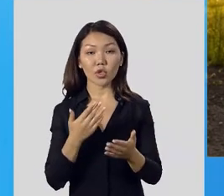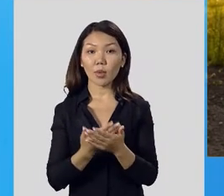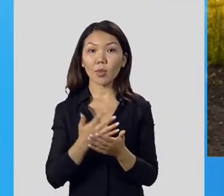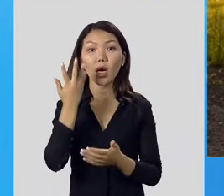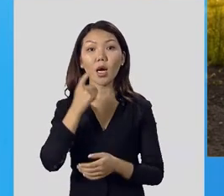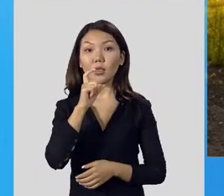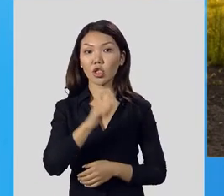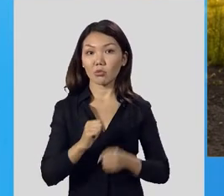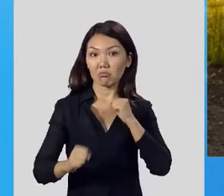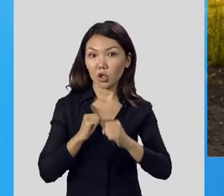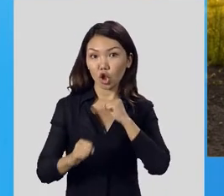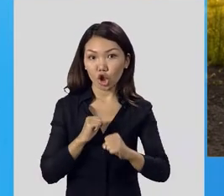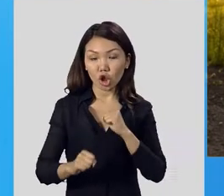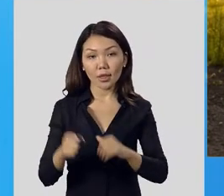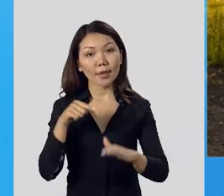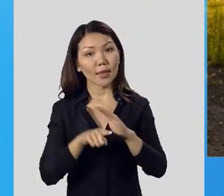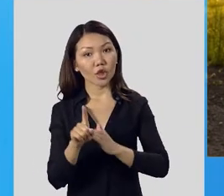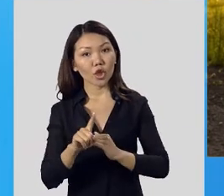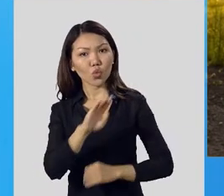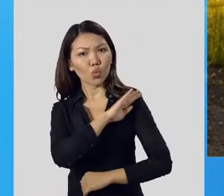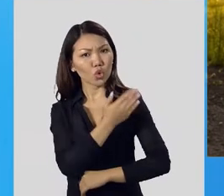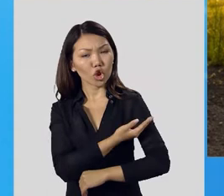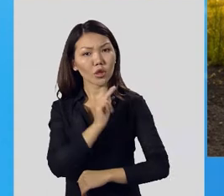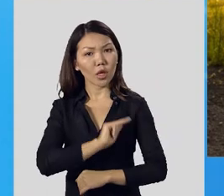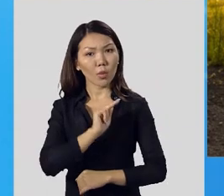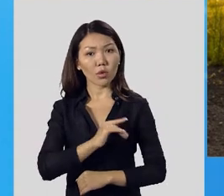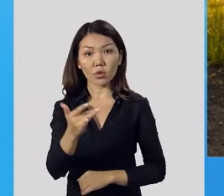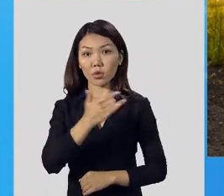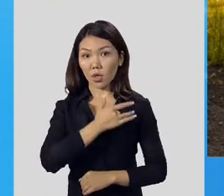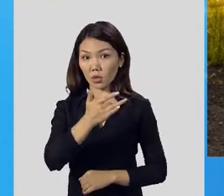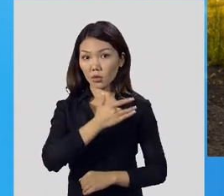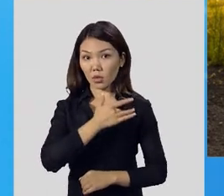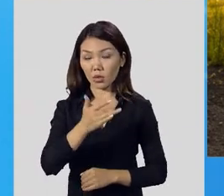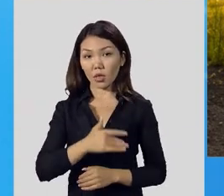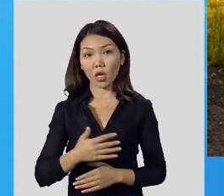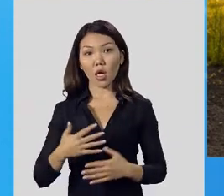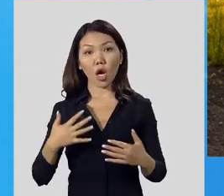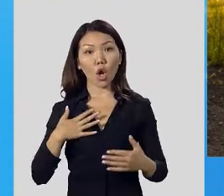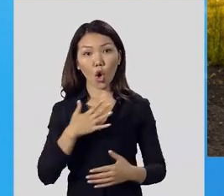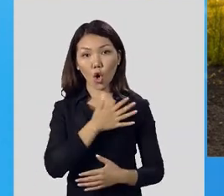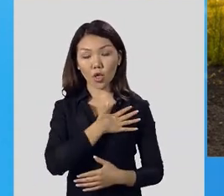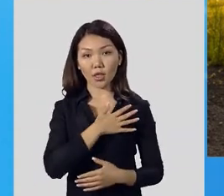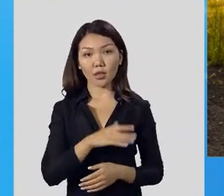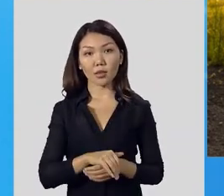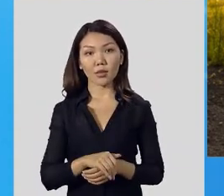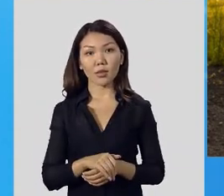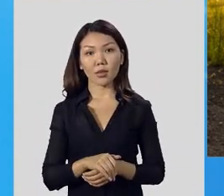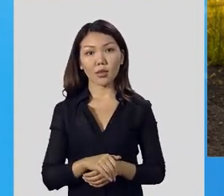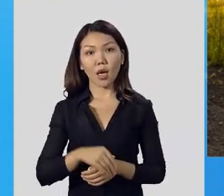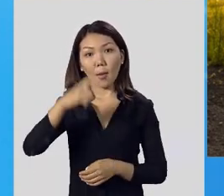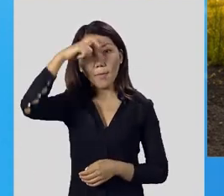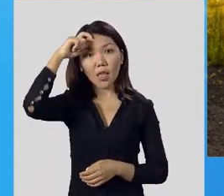когда человек бежит, начинает усиленно работать сердце, легкие и потовые